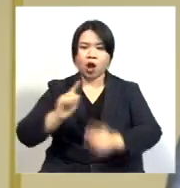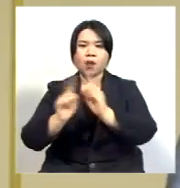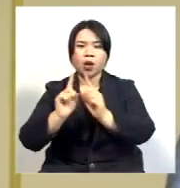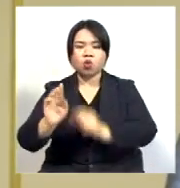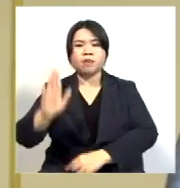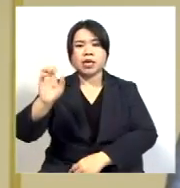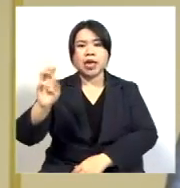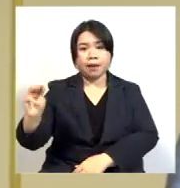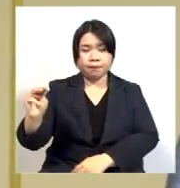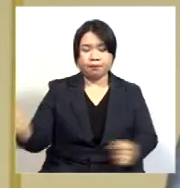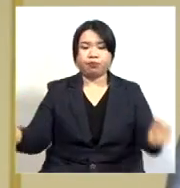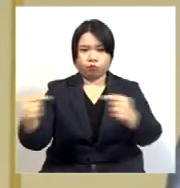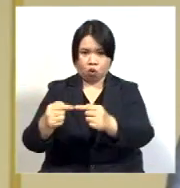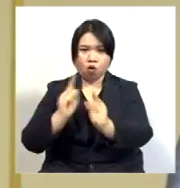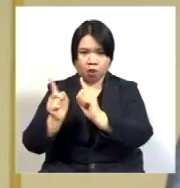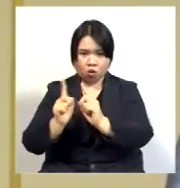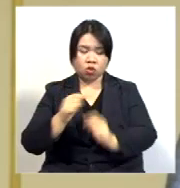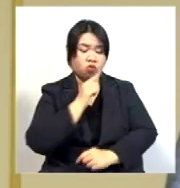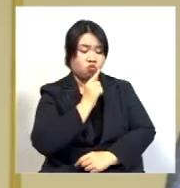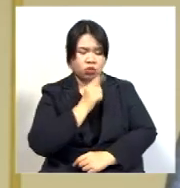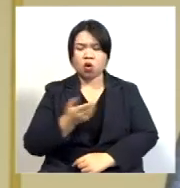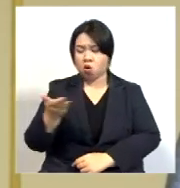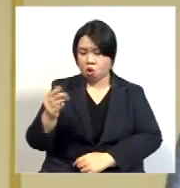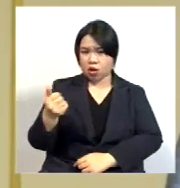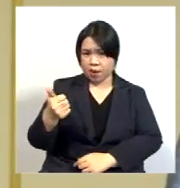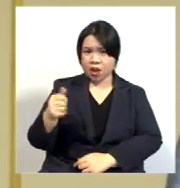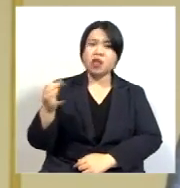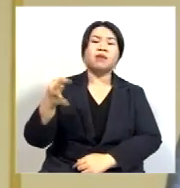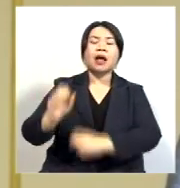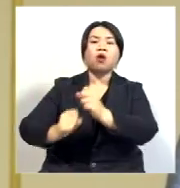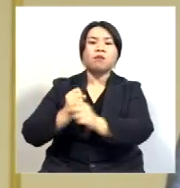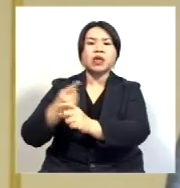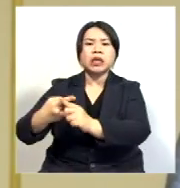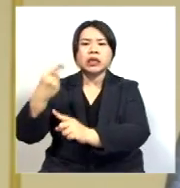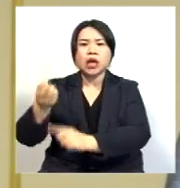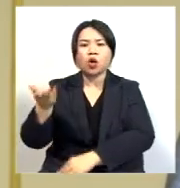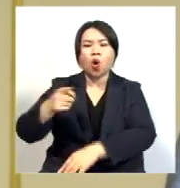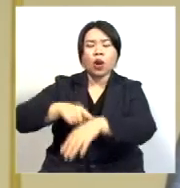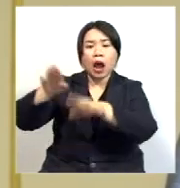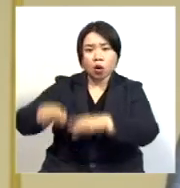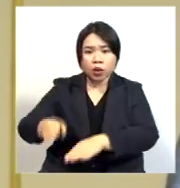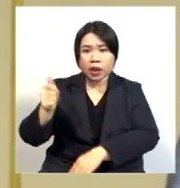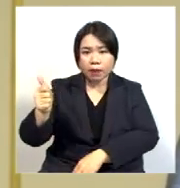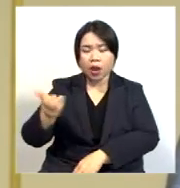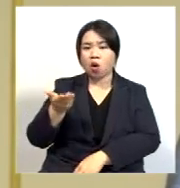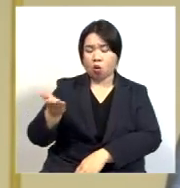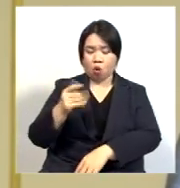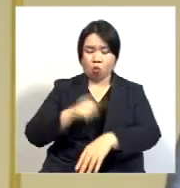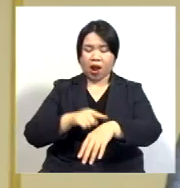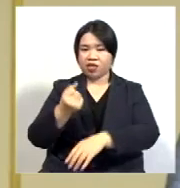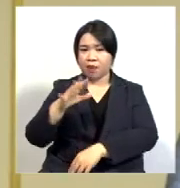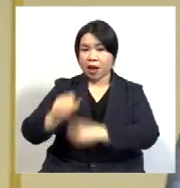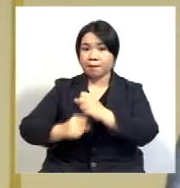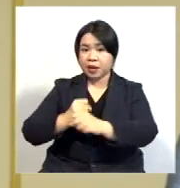BEM ว่า19ปี1เดือนเนี่ยขอให้ลดเวลาลงมา เป็น15ปี8เดือน